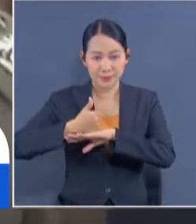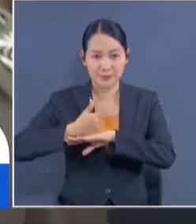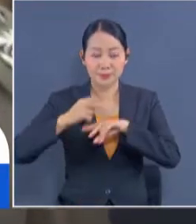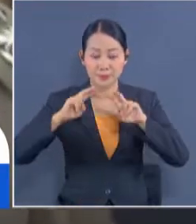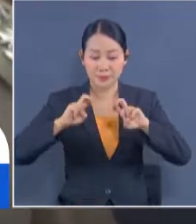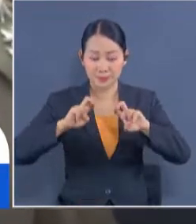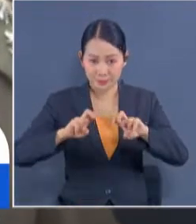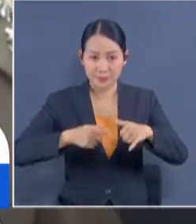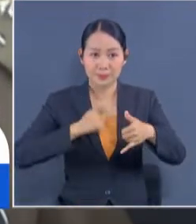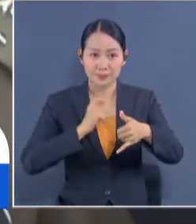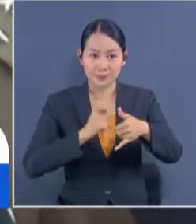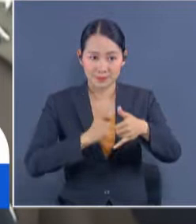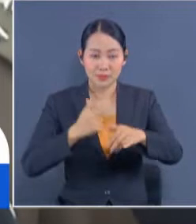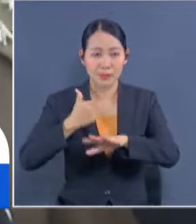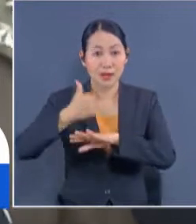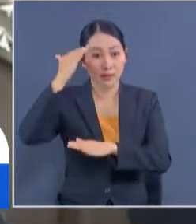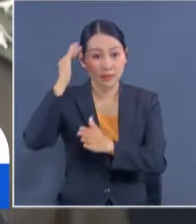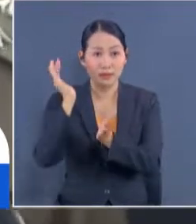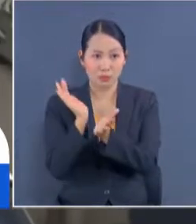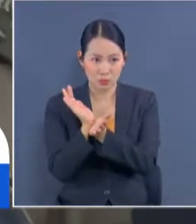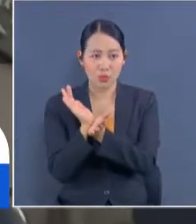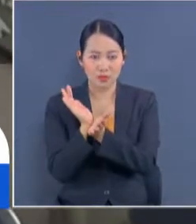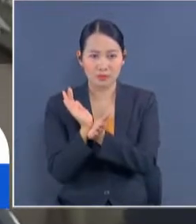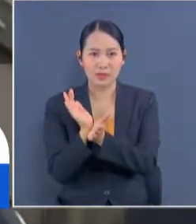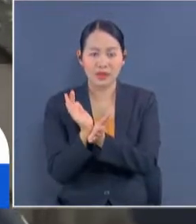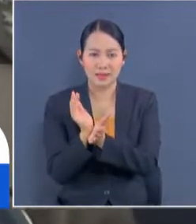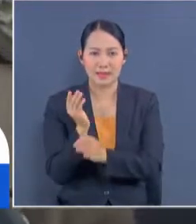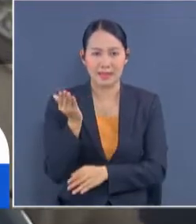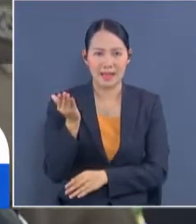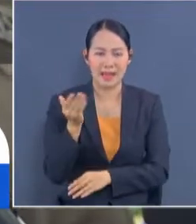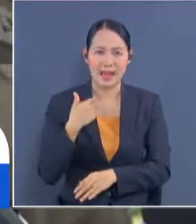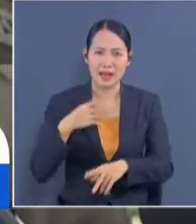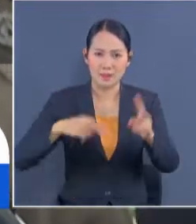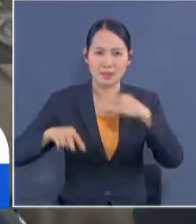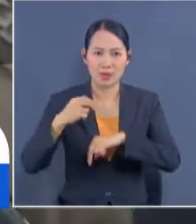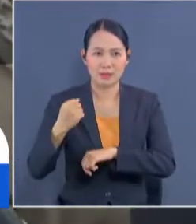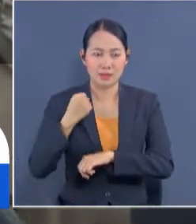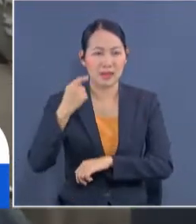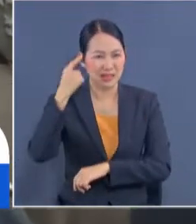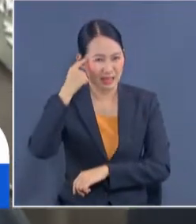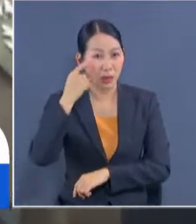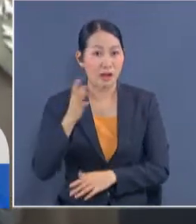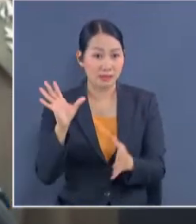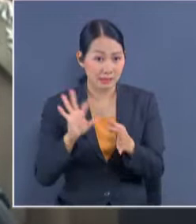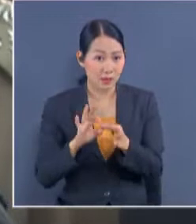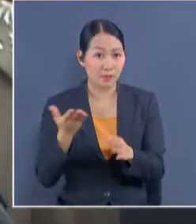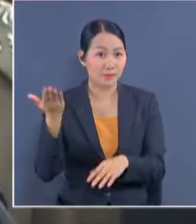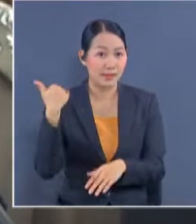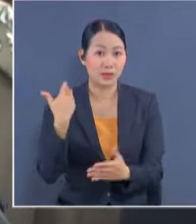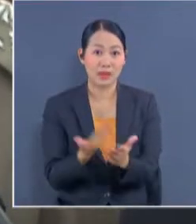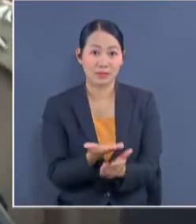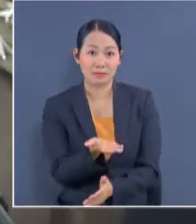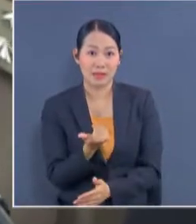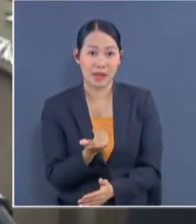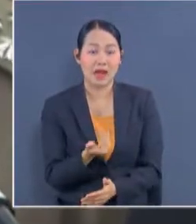กำกับดูแลนะครับเรื่องนี้นะครับ มันมีมูล คดีภาพรวมทั้งหมด มันมีมูลไหมครับกับการที่เรียกรับเงิน8ล้านเนี่ยท่าน ถ้าไม่มีมูลเ